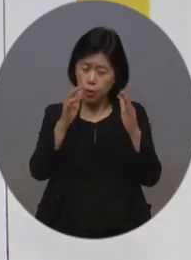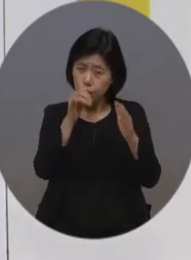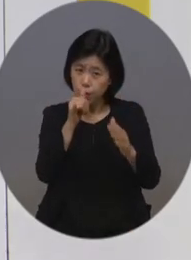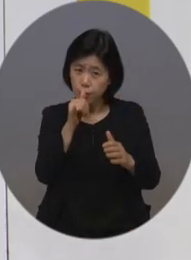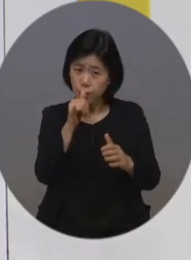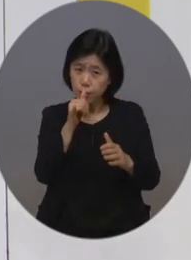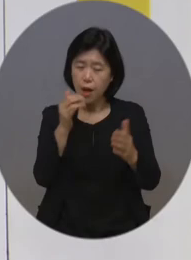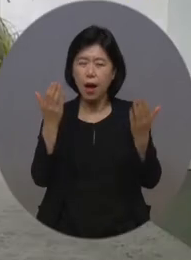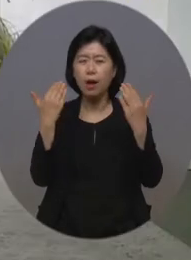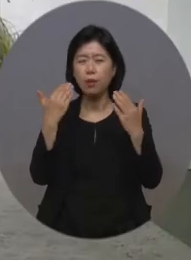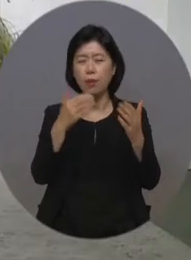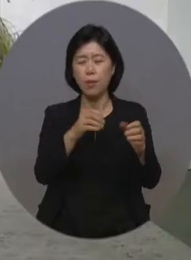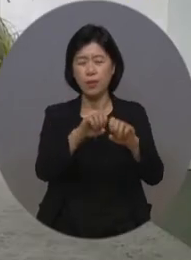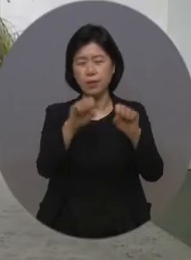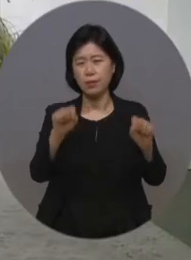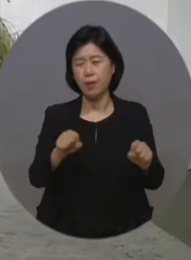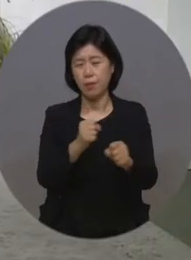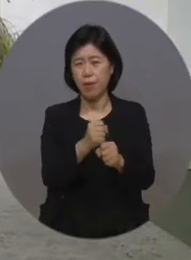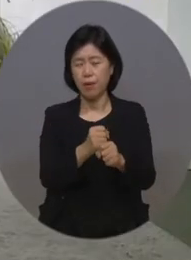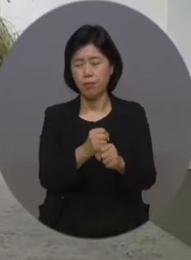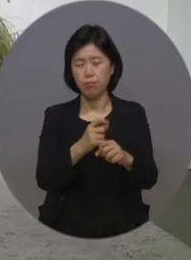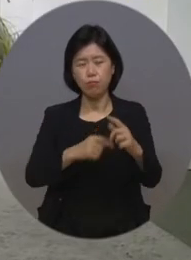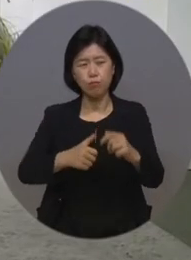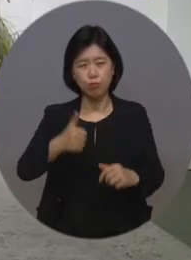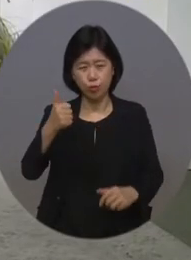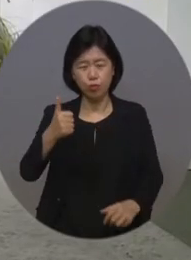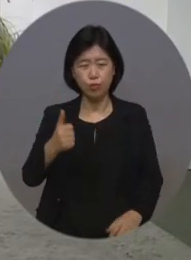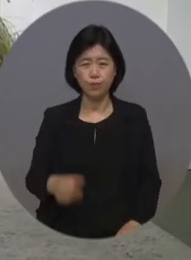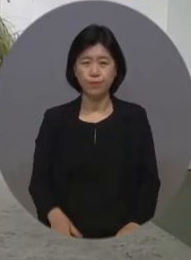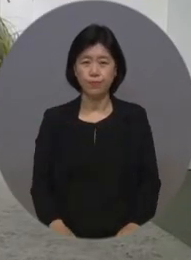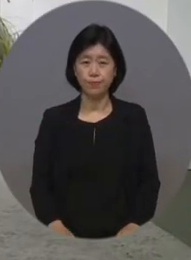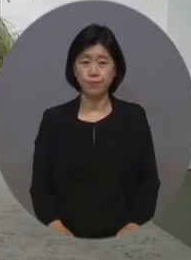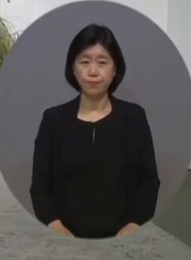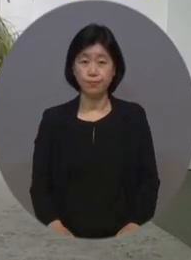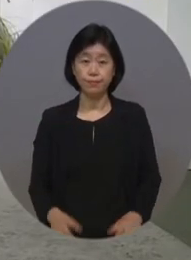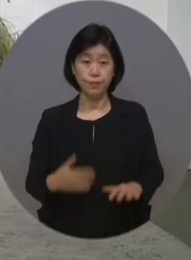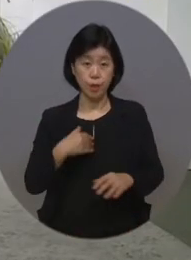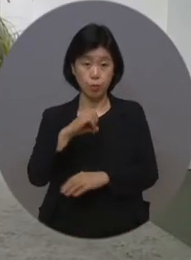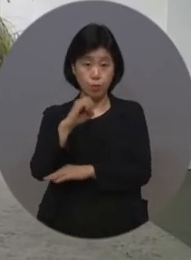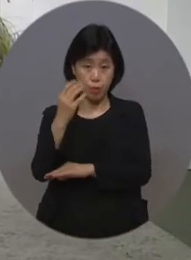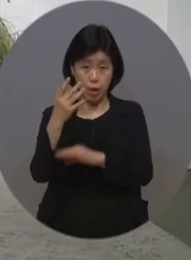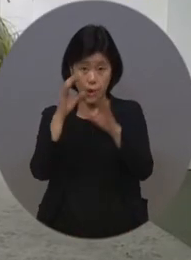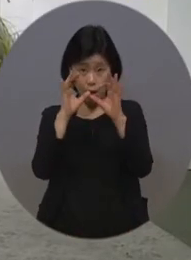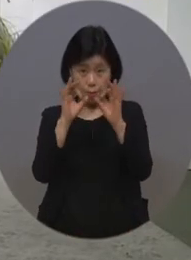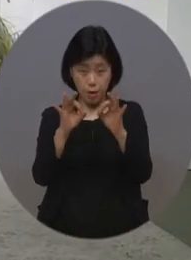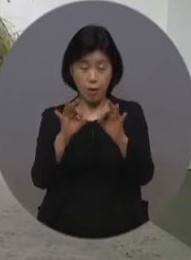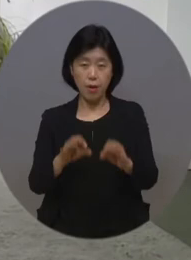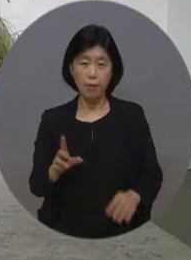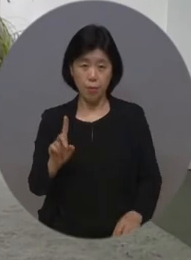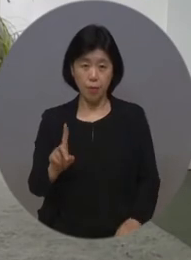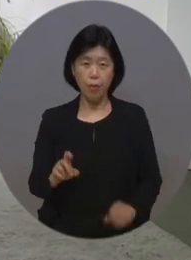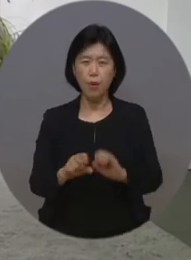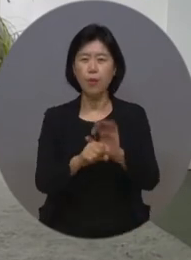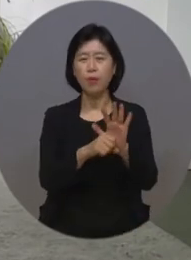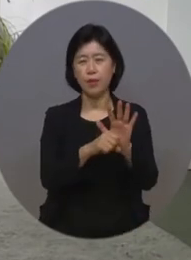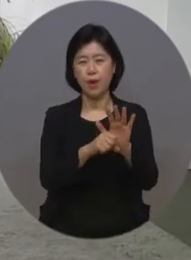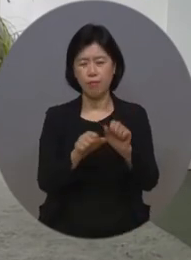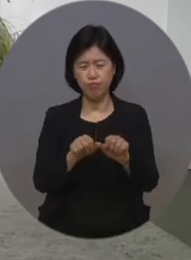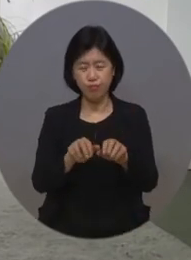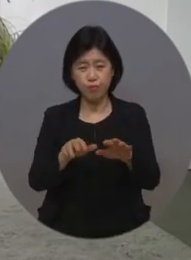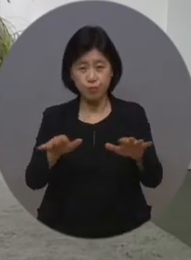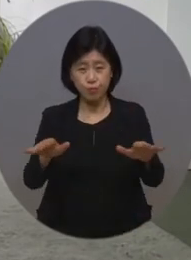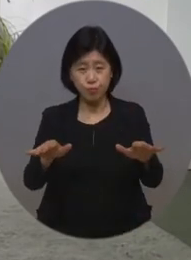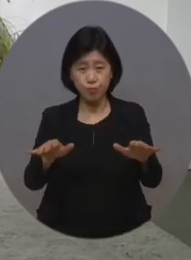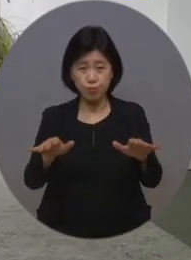저도 이렇게 뭐 언론에서 본 거지만 실제적으로 우리가 이제 편 더미 시대에 이렇게 오면서 코로나